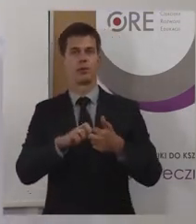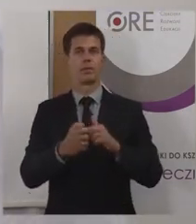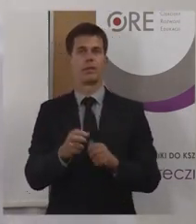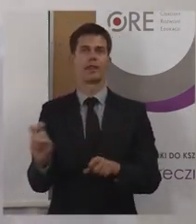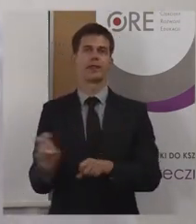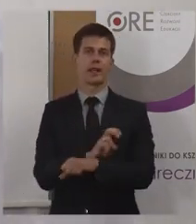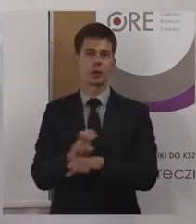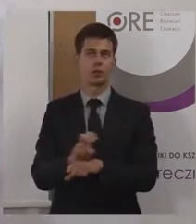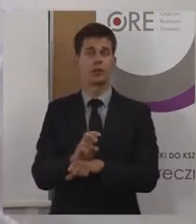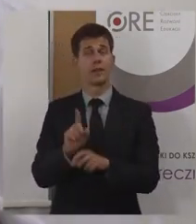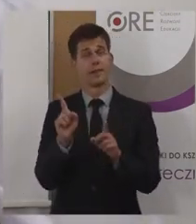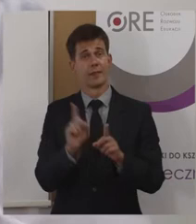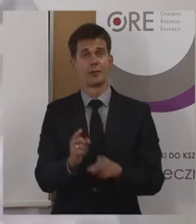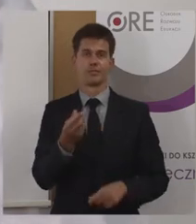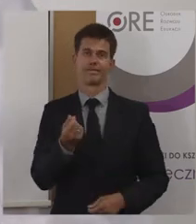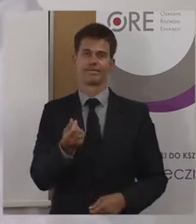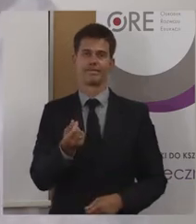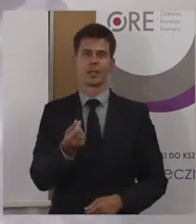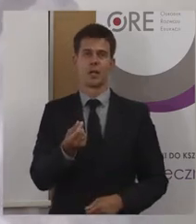technologiczno-budżetowe, wyobrażam sobie, bo